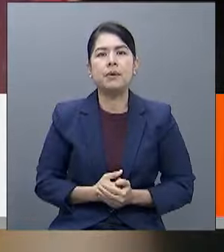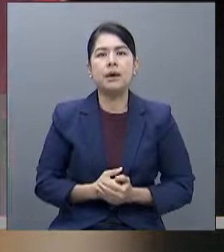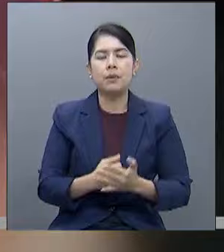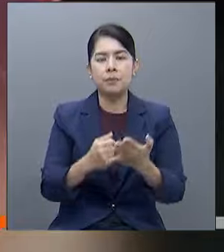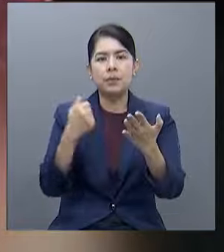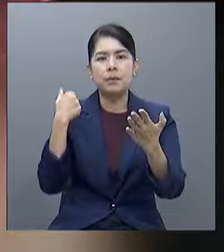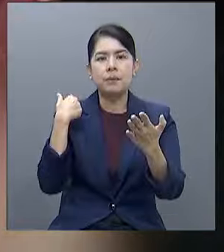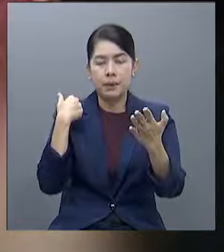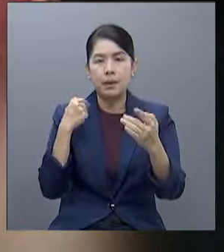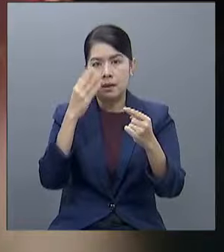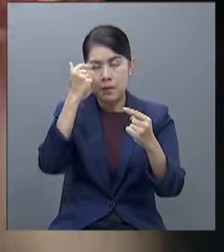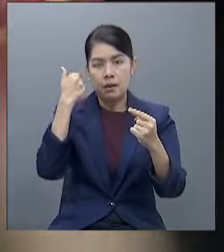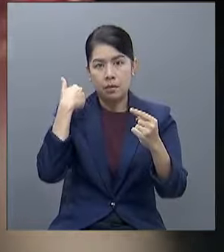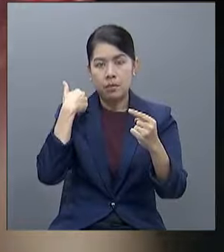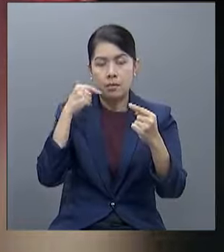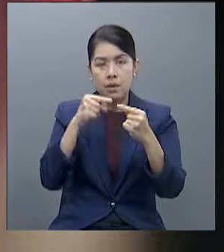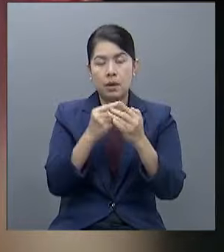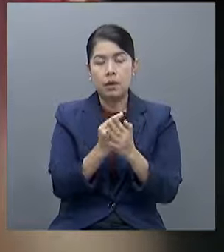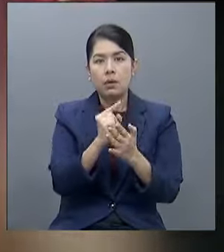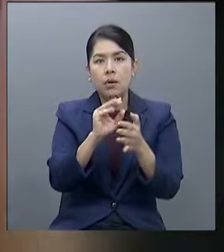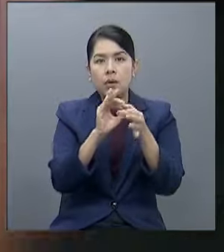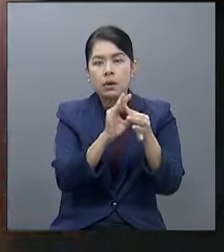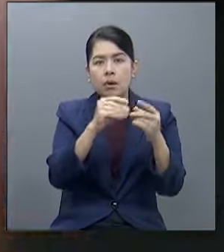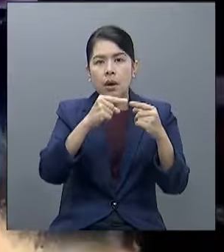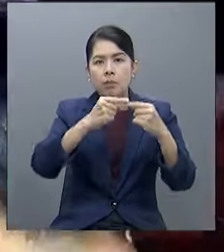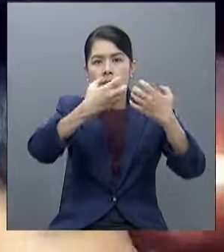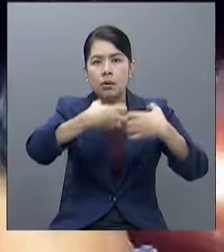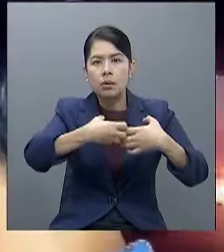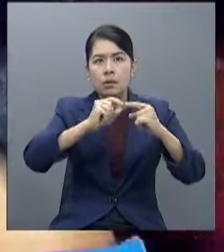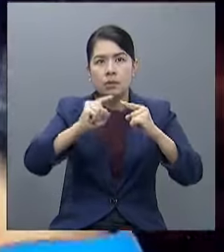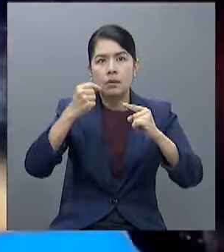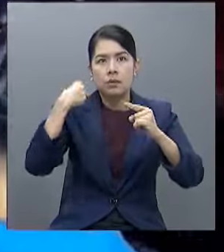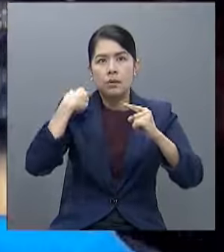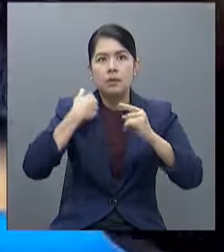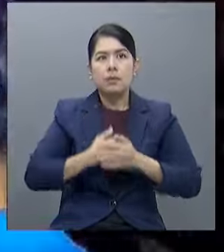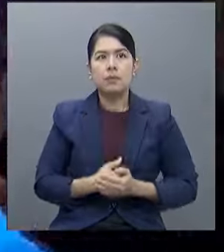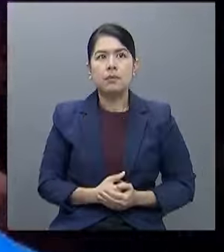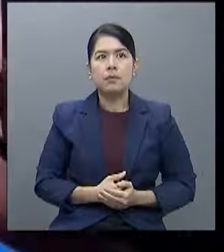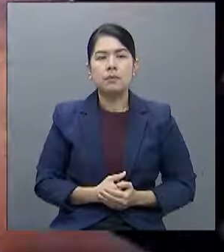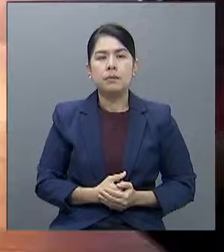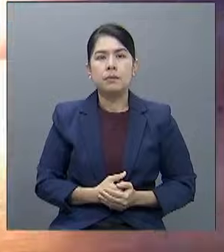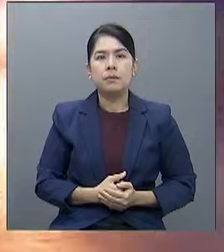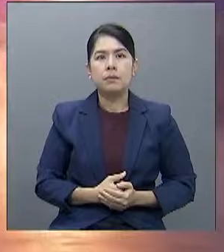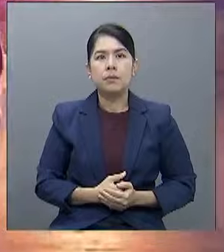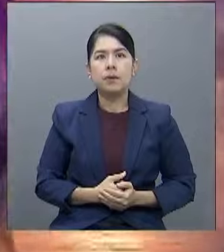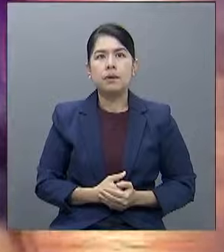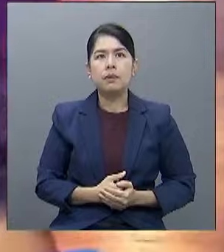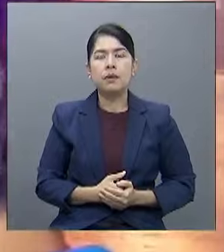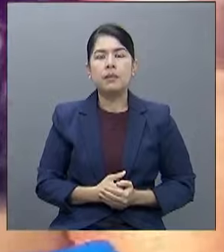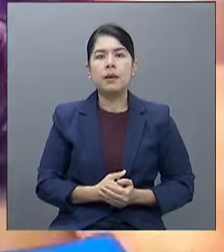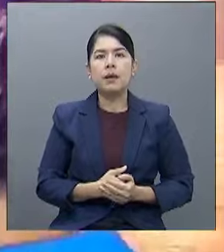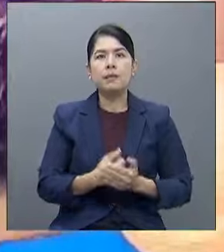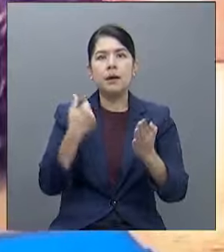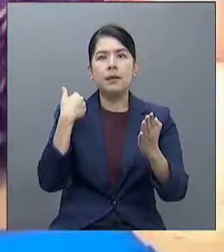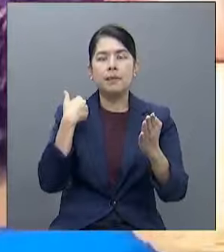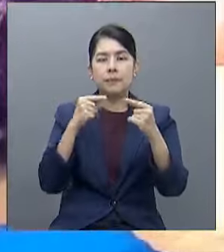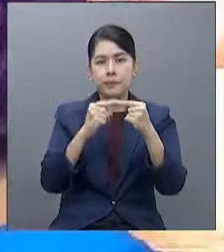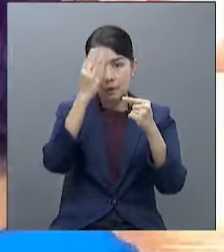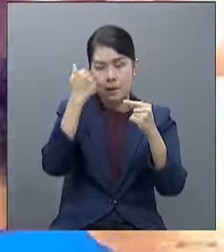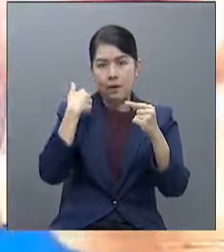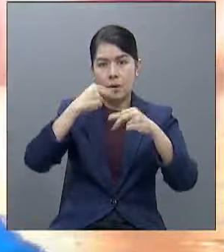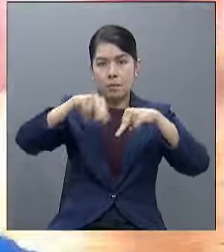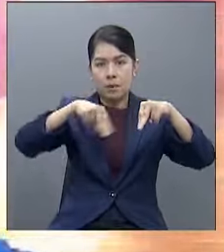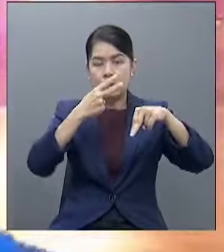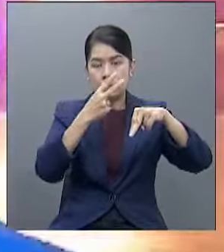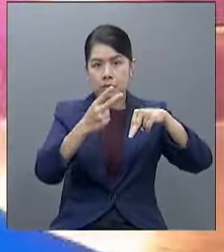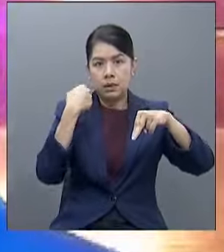หรือว่าหลับในหรือว่าเขาน็อกหรือเปล่าหรือเขาเป็นอะไรผมไม่รู้นะ ตำรวจก็ควบคุมตัวคนขับรถบัสนะคะไปสอบสวนที่โร